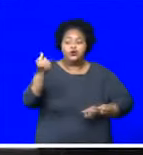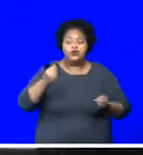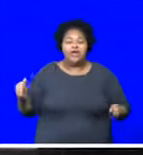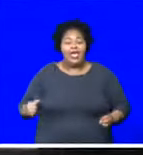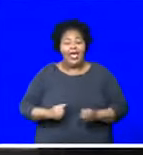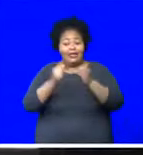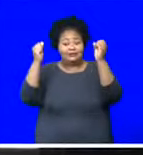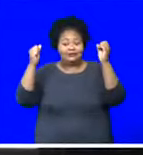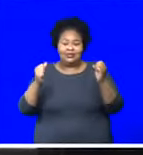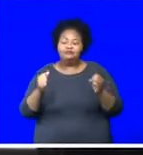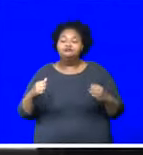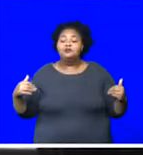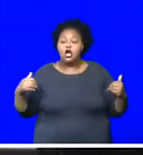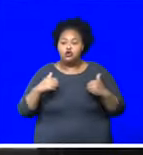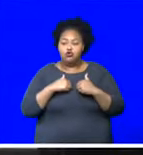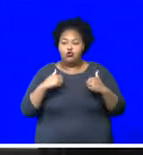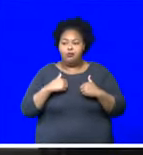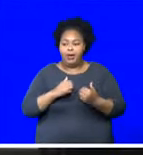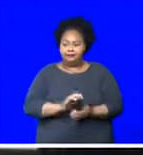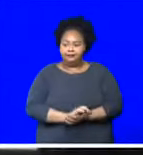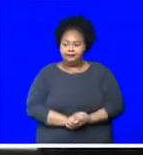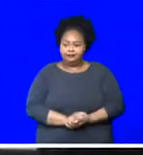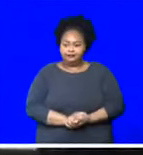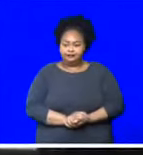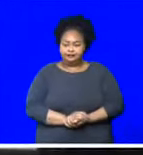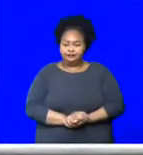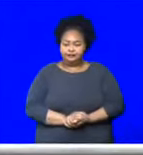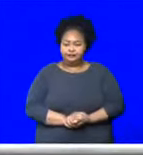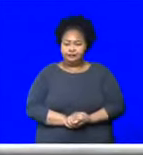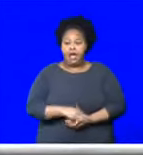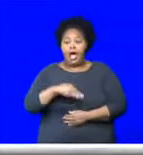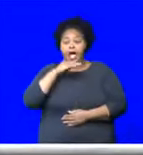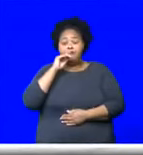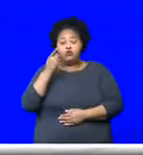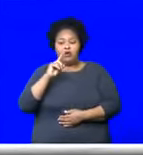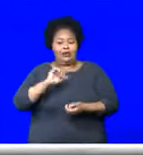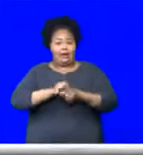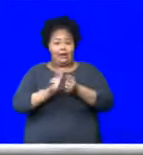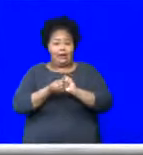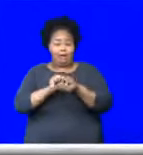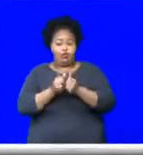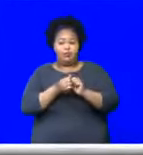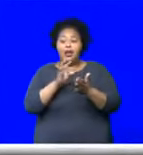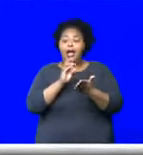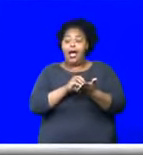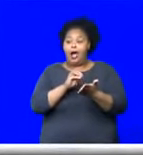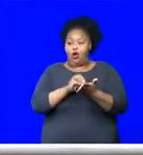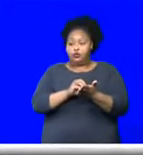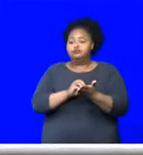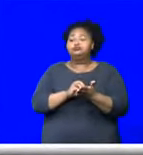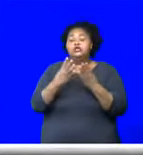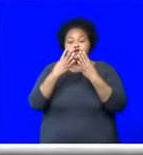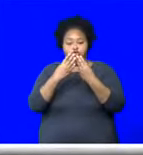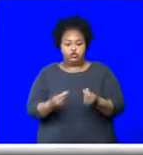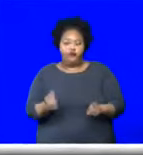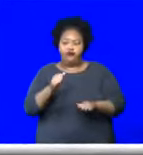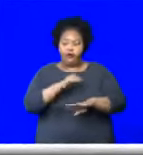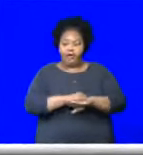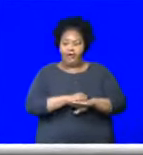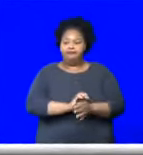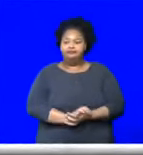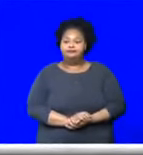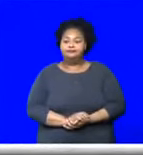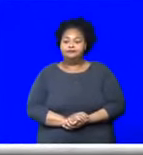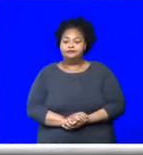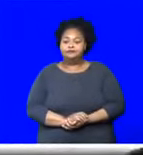semgwaqweni. Lokho kutawusenda ukuthi lenkinga lesiphethe siyibukele dudane